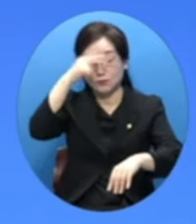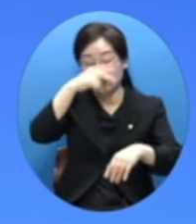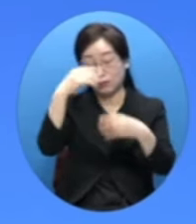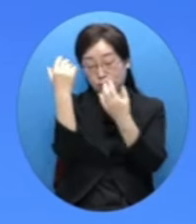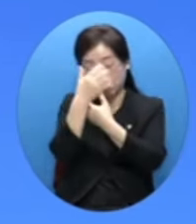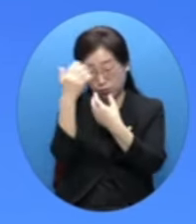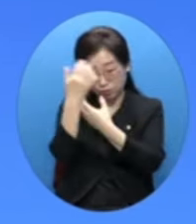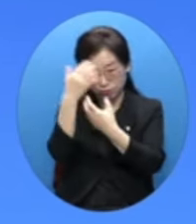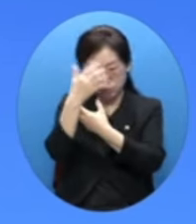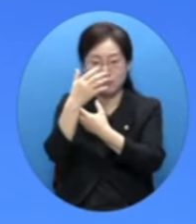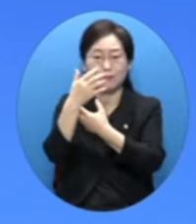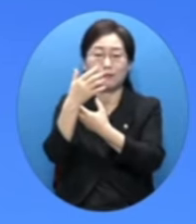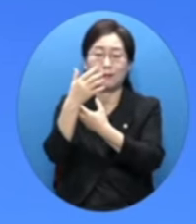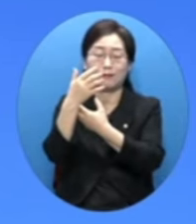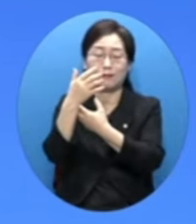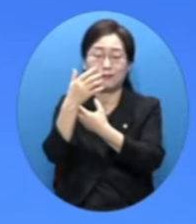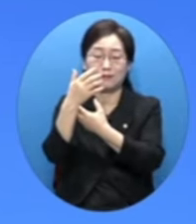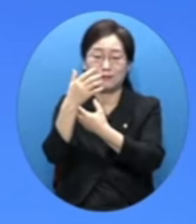있어서